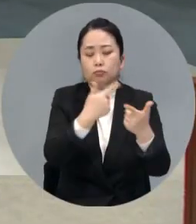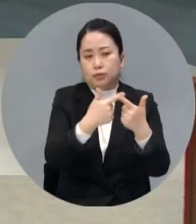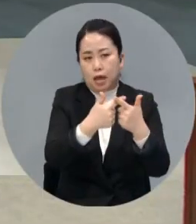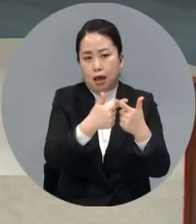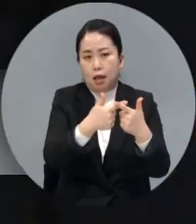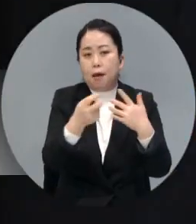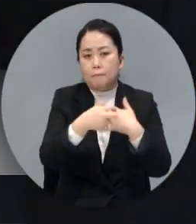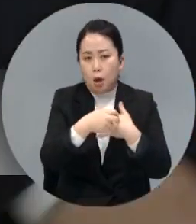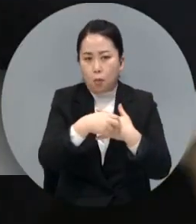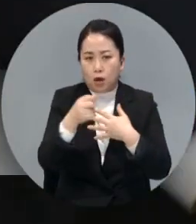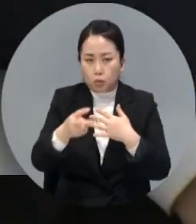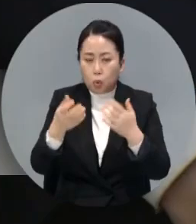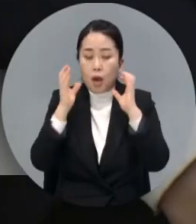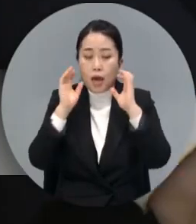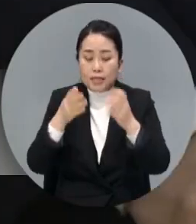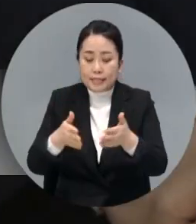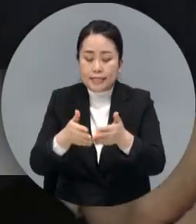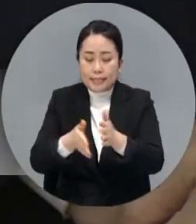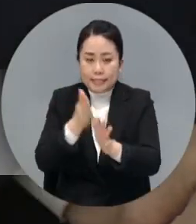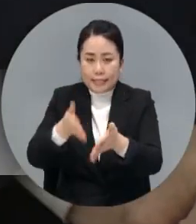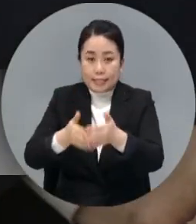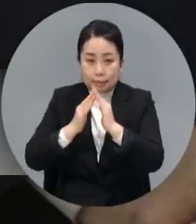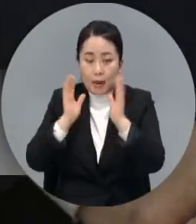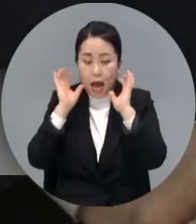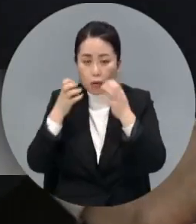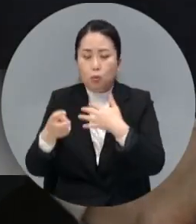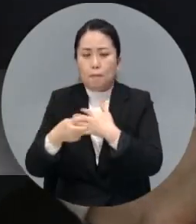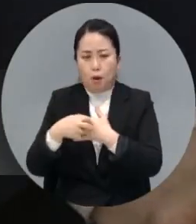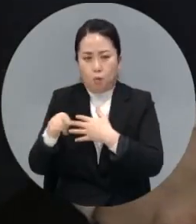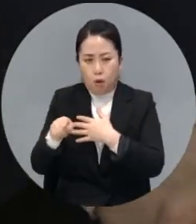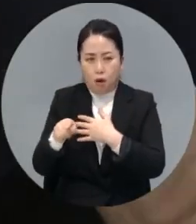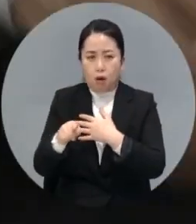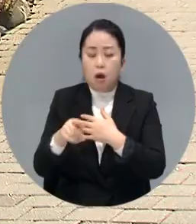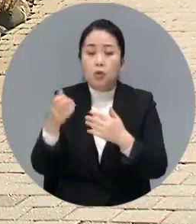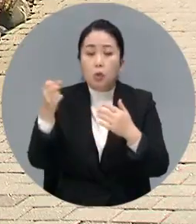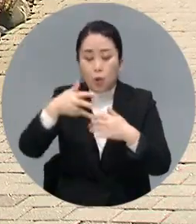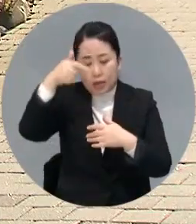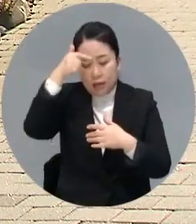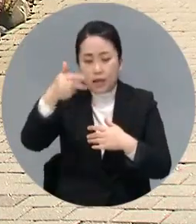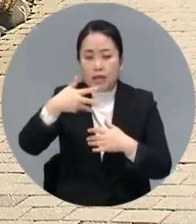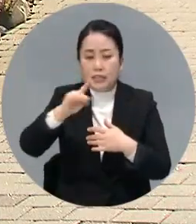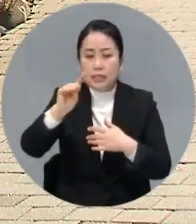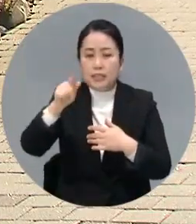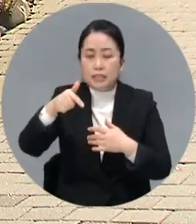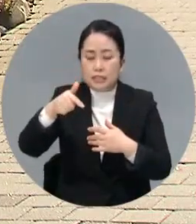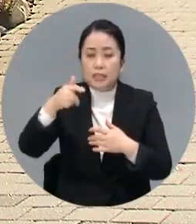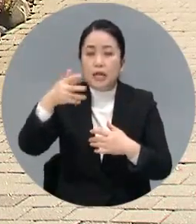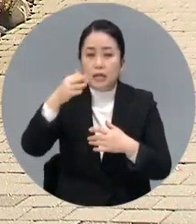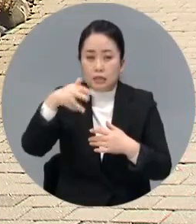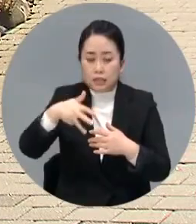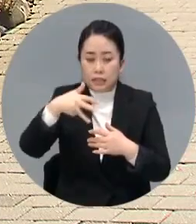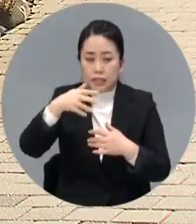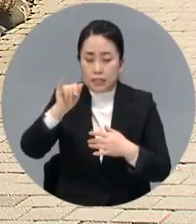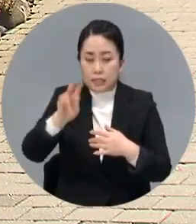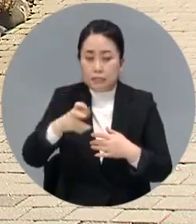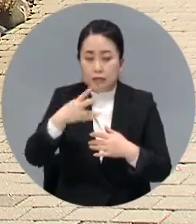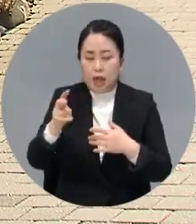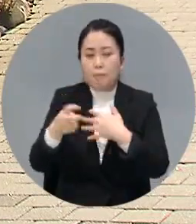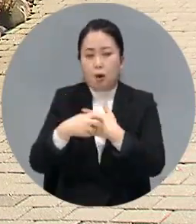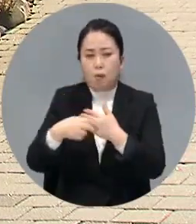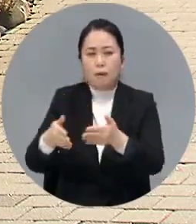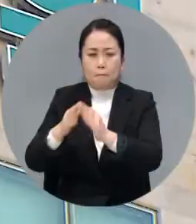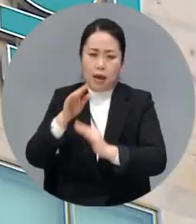침례병원의 보험자병원 신규 건립을 추진하겠다고 밝혔습니다. 신규 공공병원이 안착할 때까지 공공의료의